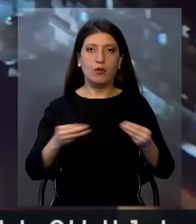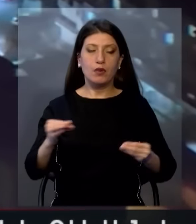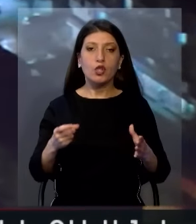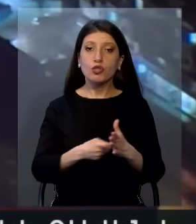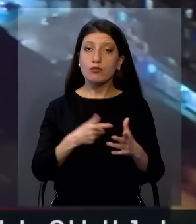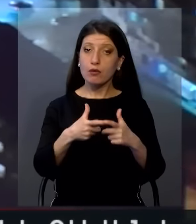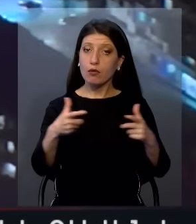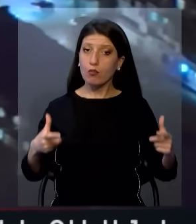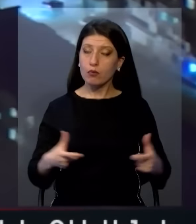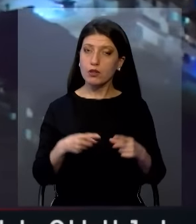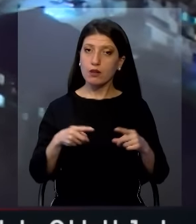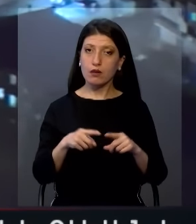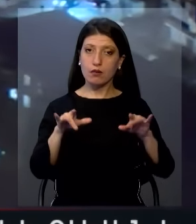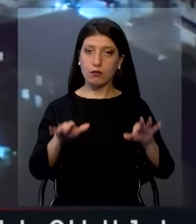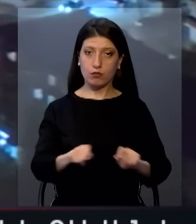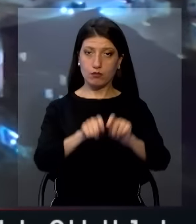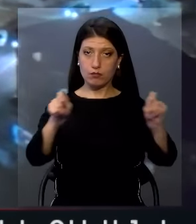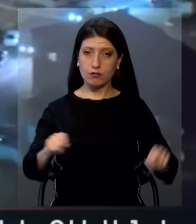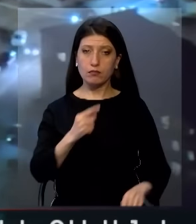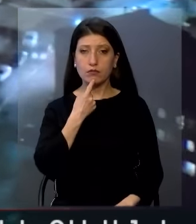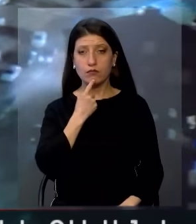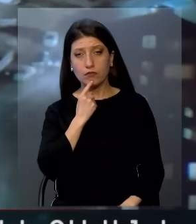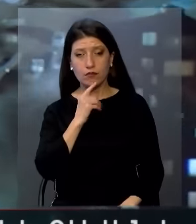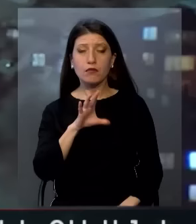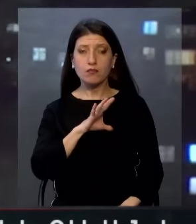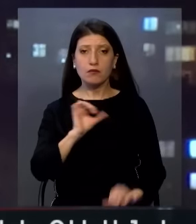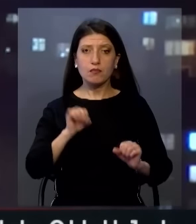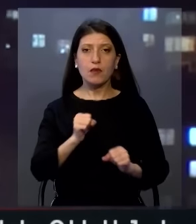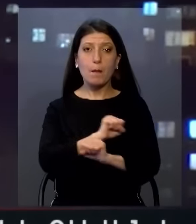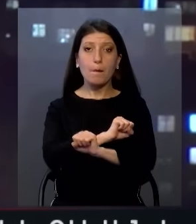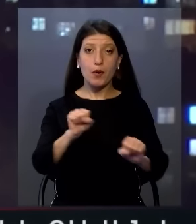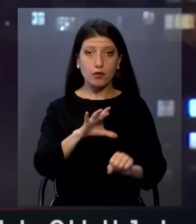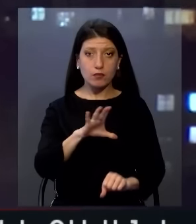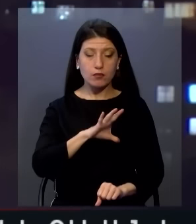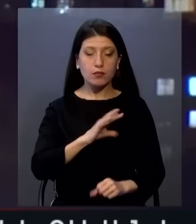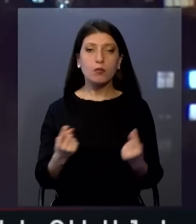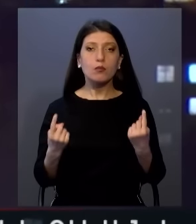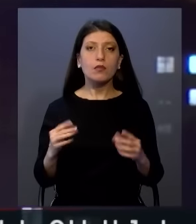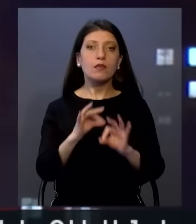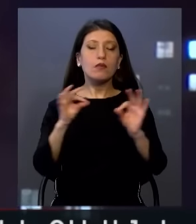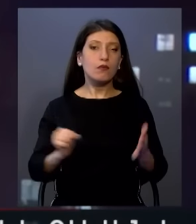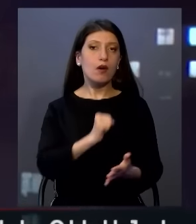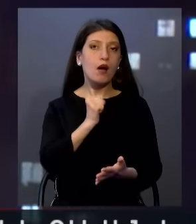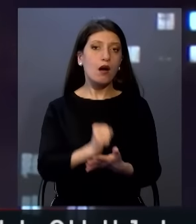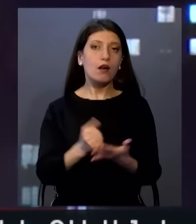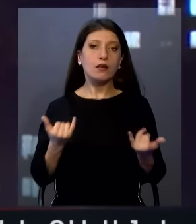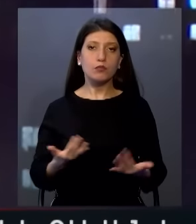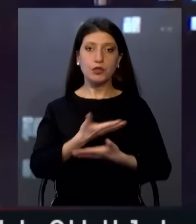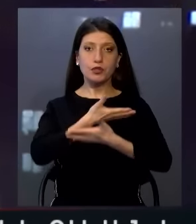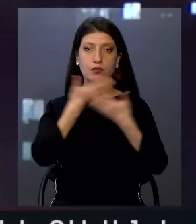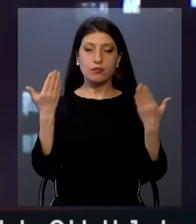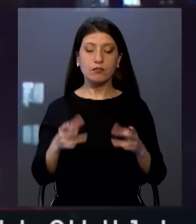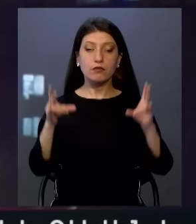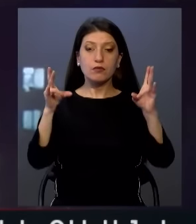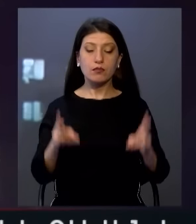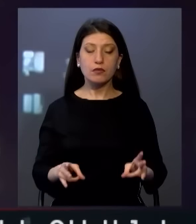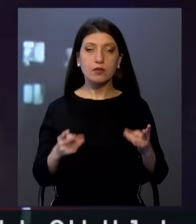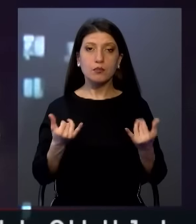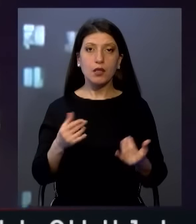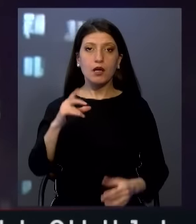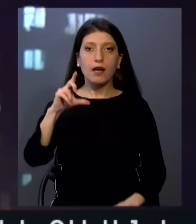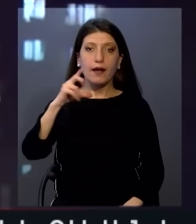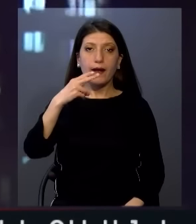կոմիտեն քրեական վարույթ է նախաձեռնել։ Վարկածը, թե հնարավոր է պայթյուն է եղել, պաշտոնական որևէ հաստատում այս պահին չունի։ Դեպքի վայրից Էդգար